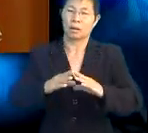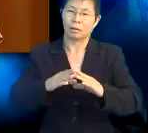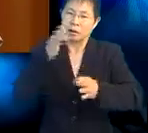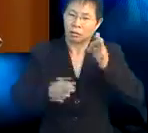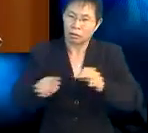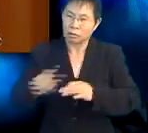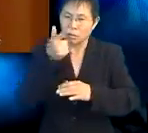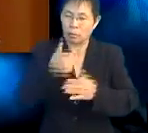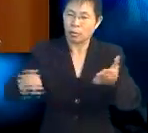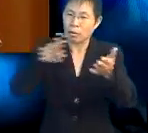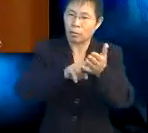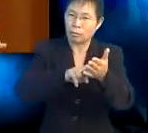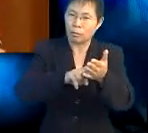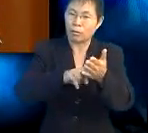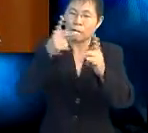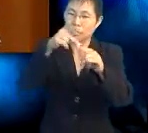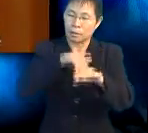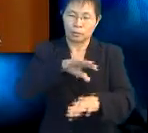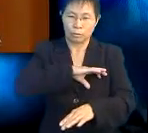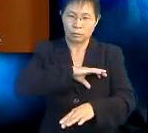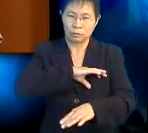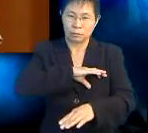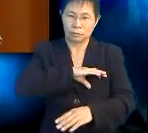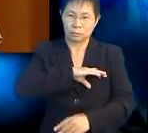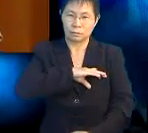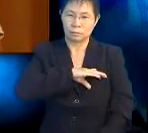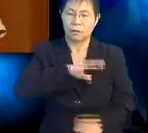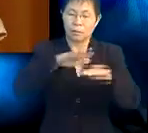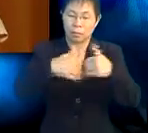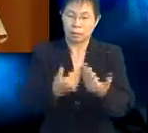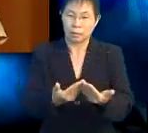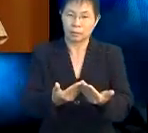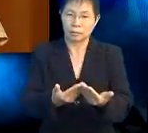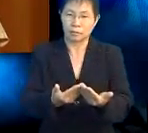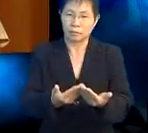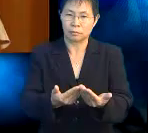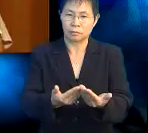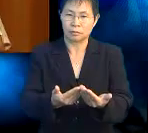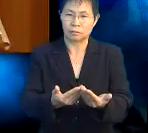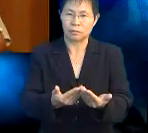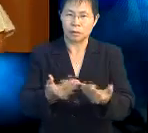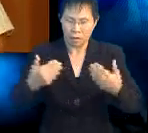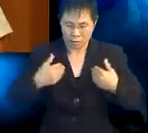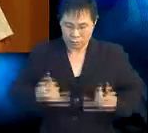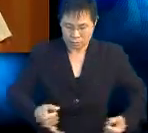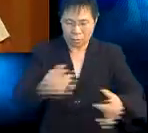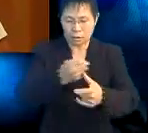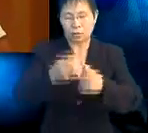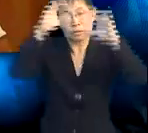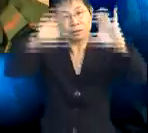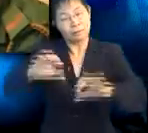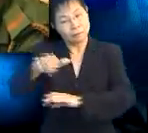mahu melaporkan perkara ini kepada pihak polis, bagaimana? Ada jalan atau cara yang lain,